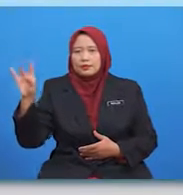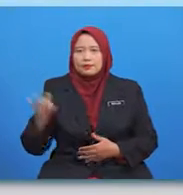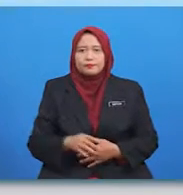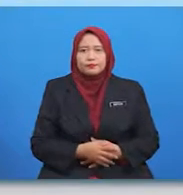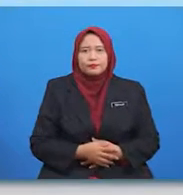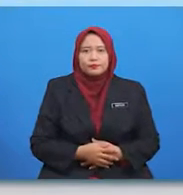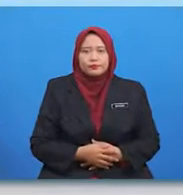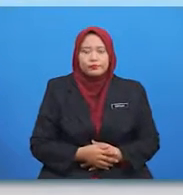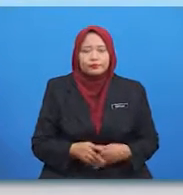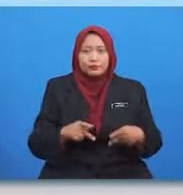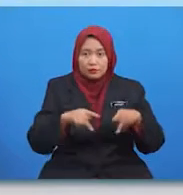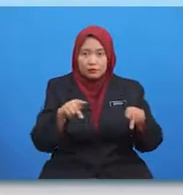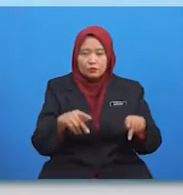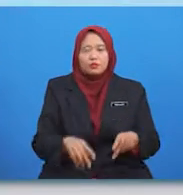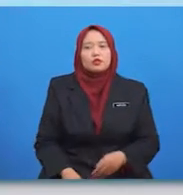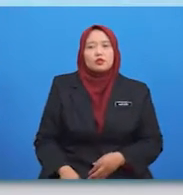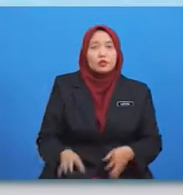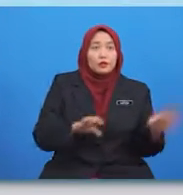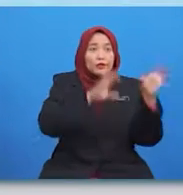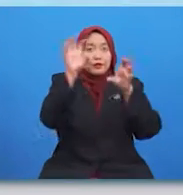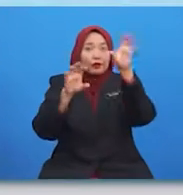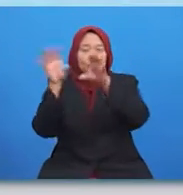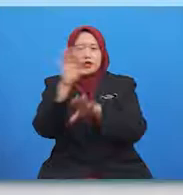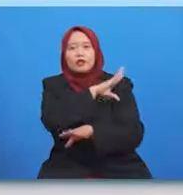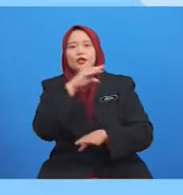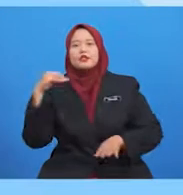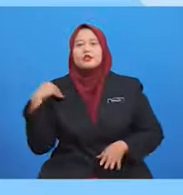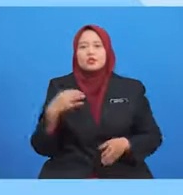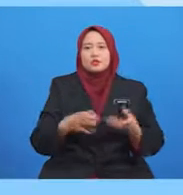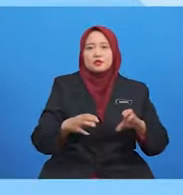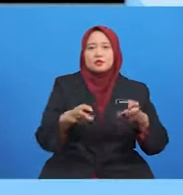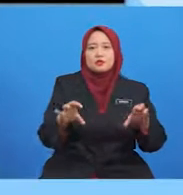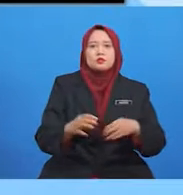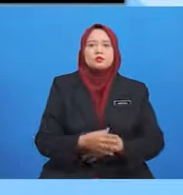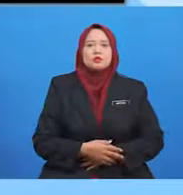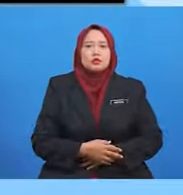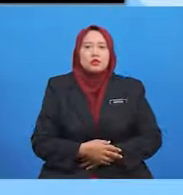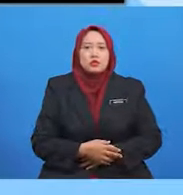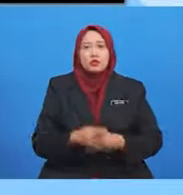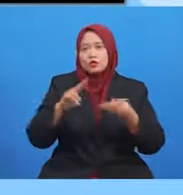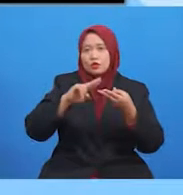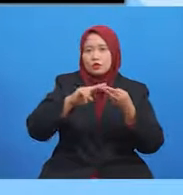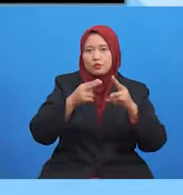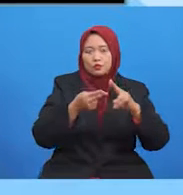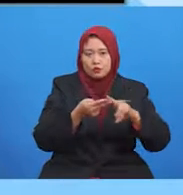spontan. Tahukah murid-murid sekalian bahawa keradioaktifan boleh